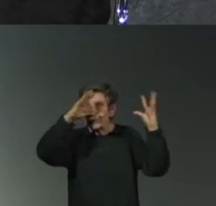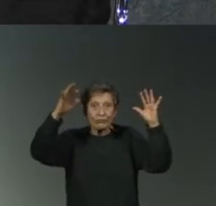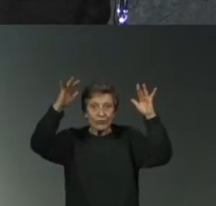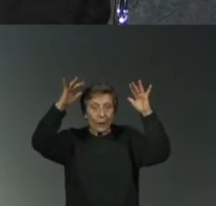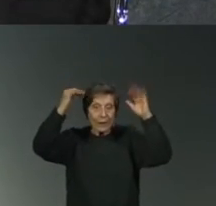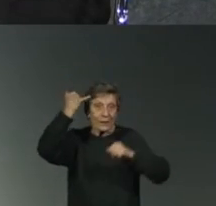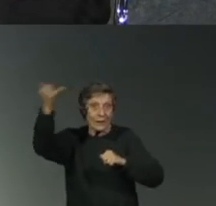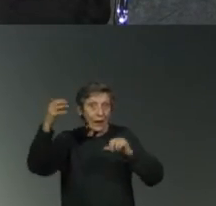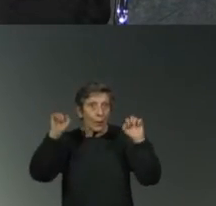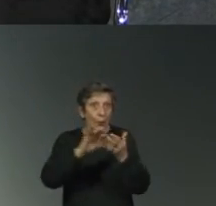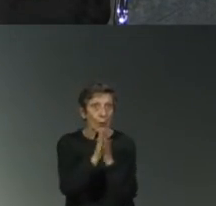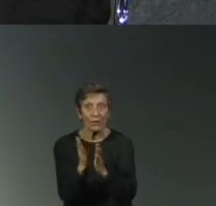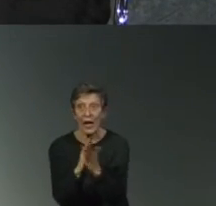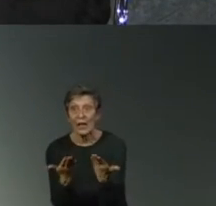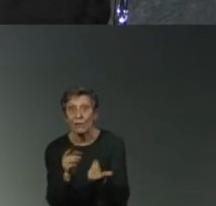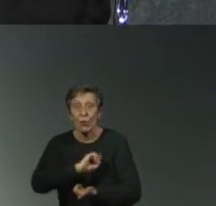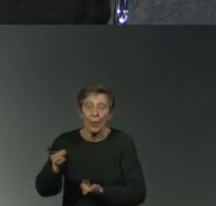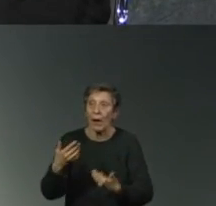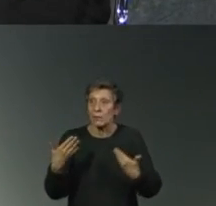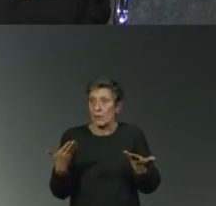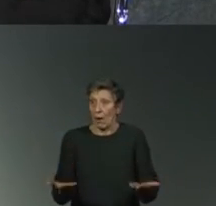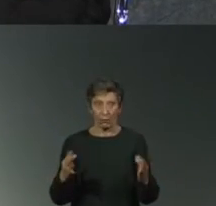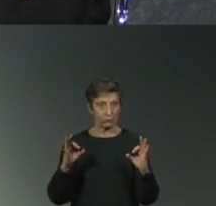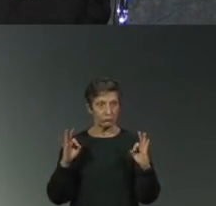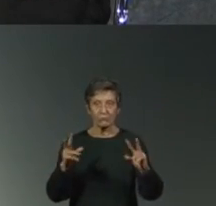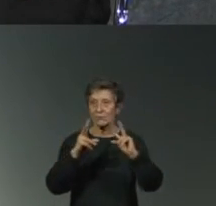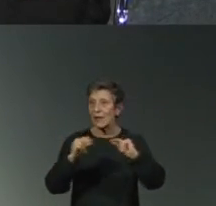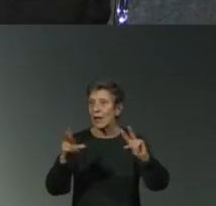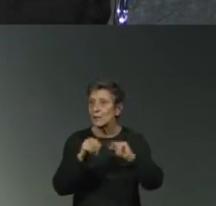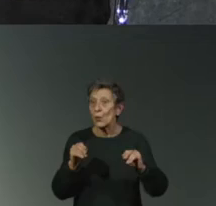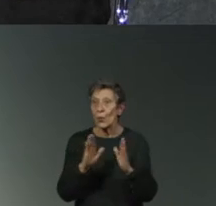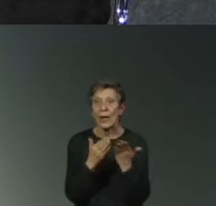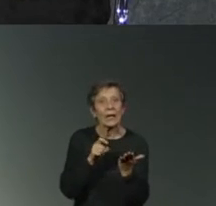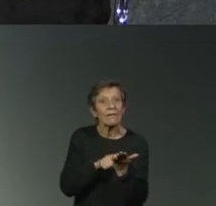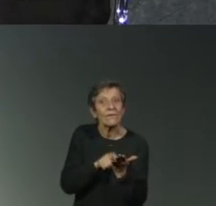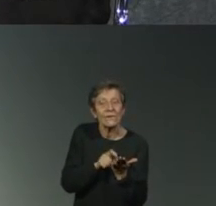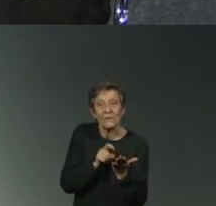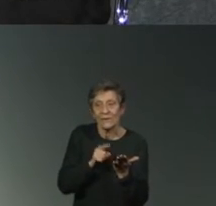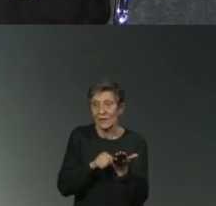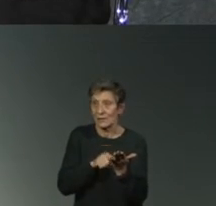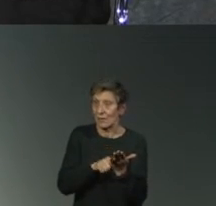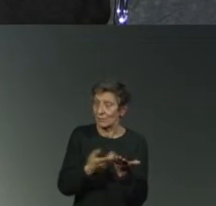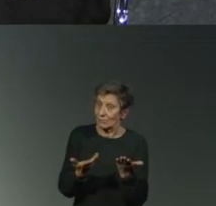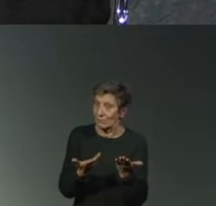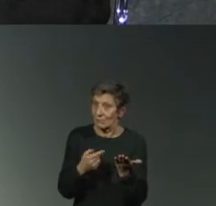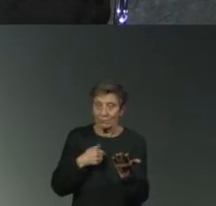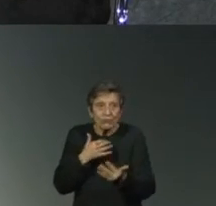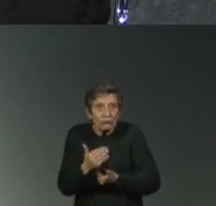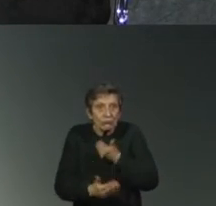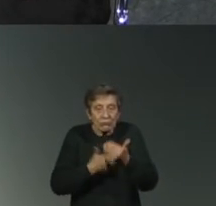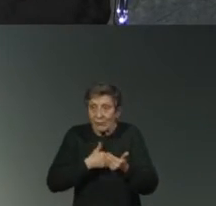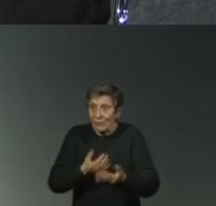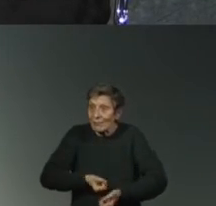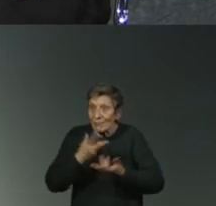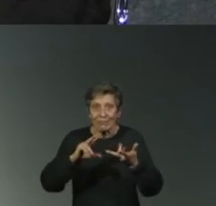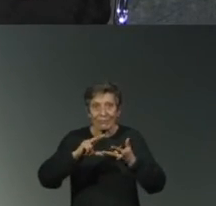pas. Et là, il se trouve que la narration de ce livre m'a amené à raconter cette histoire pour mon plus grand bonheur.